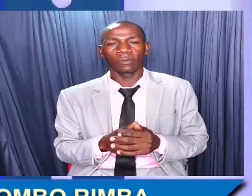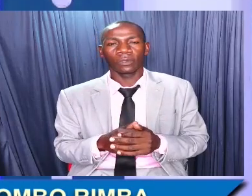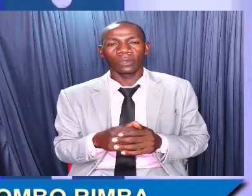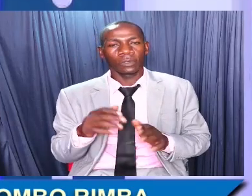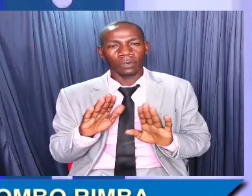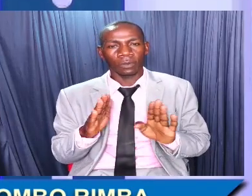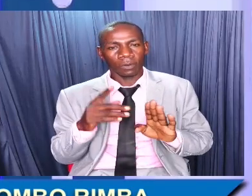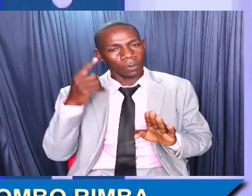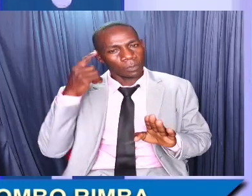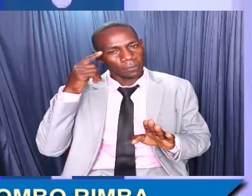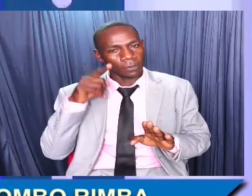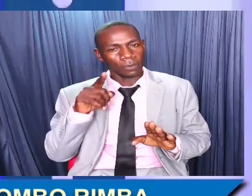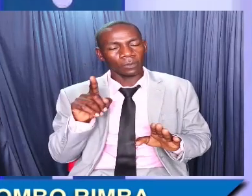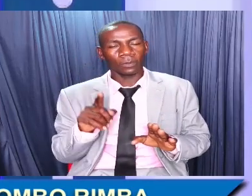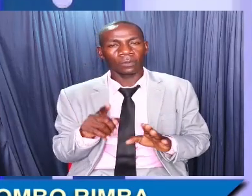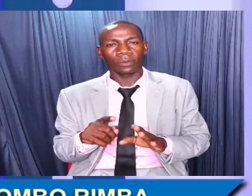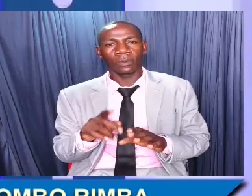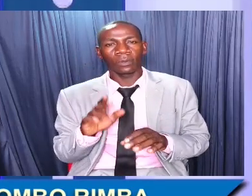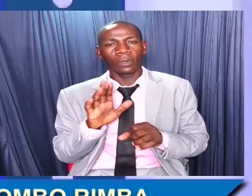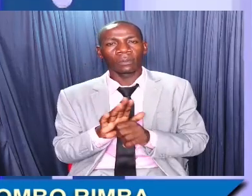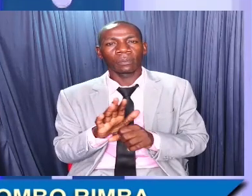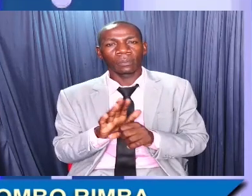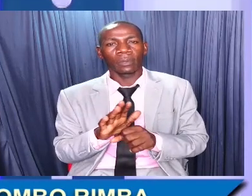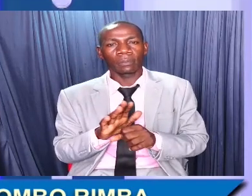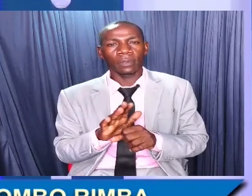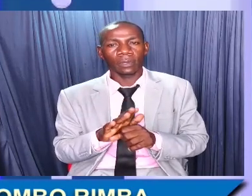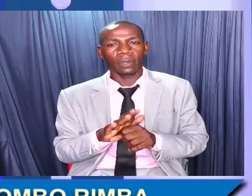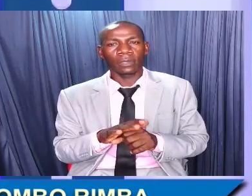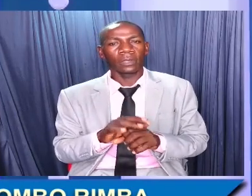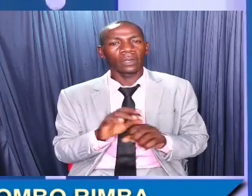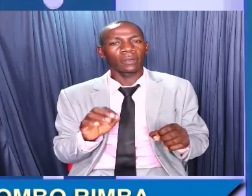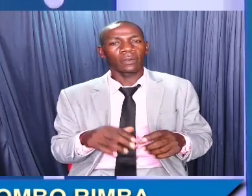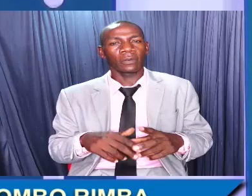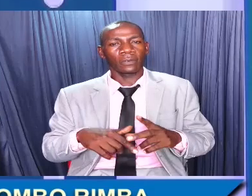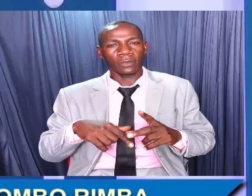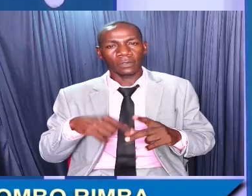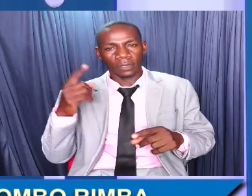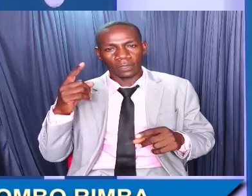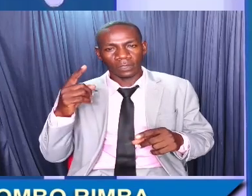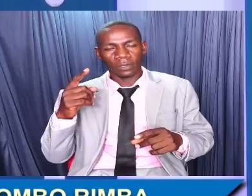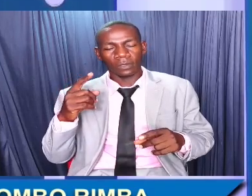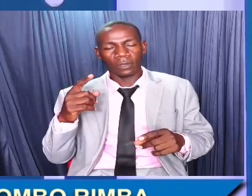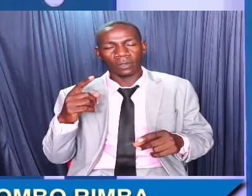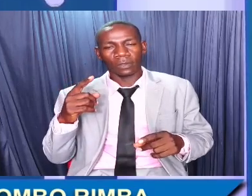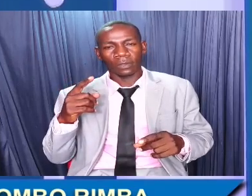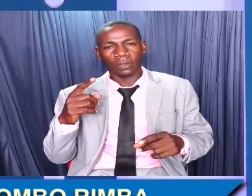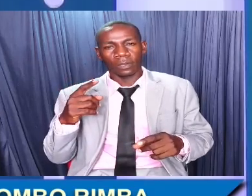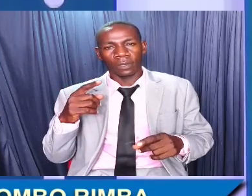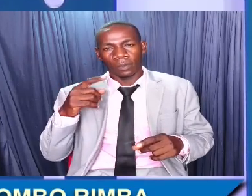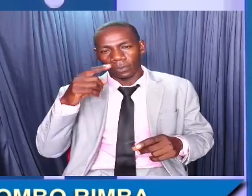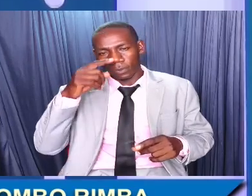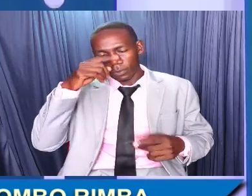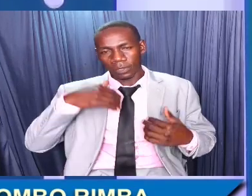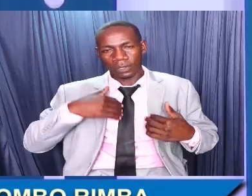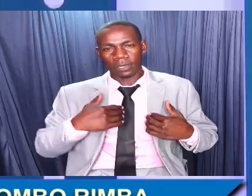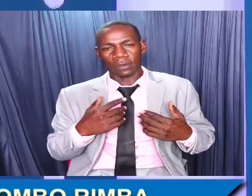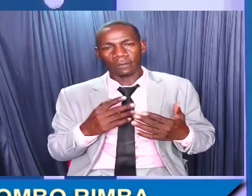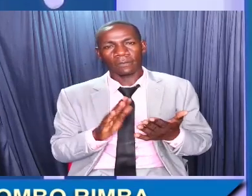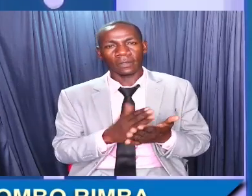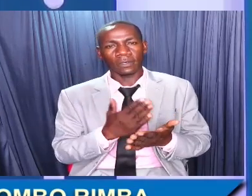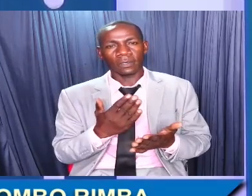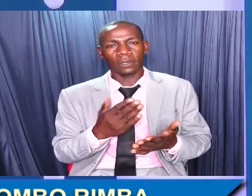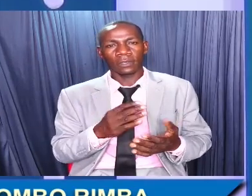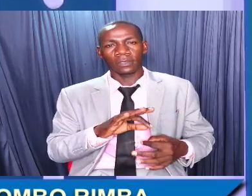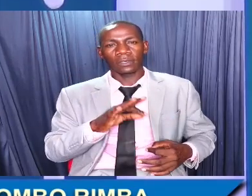Tafunguliwa mla. The door will be open. Wengi hamtoboi kufikia mema ya Mungu. Many don't succeed. Maana mnachoka haraka. Because you get tired easily.